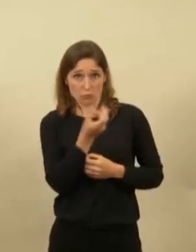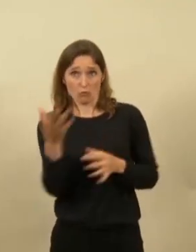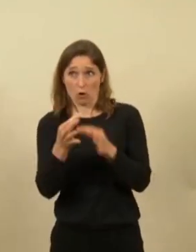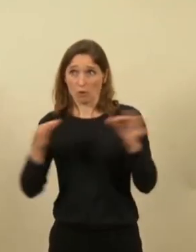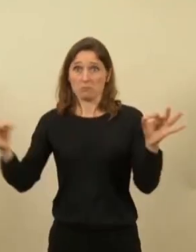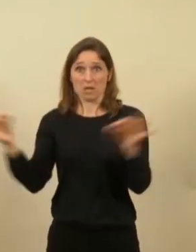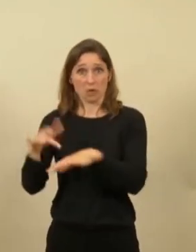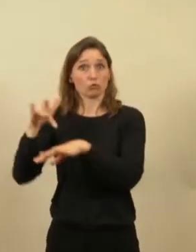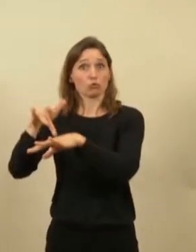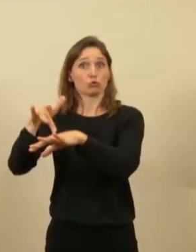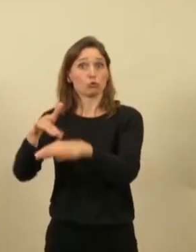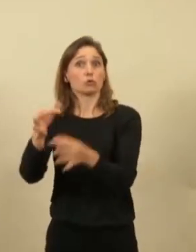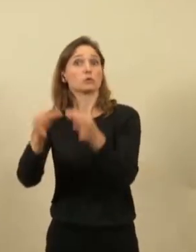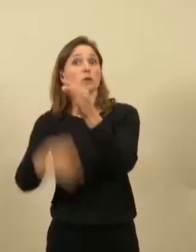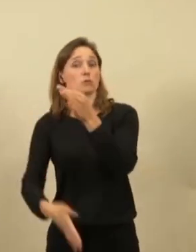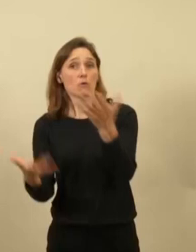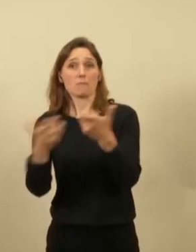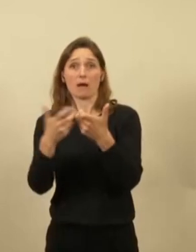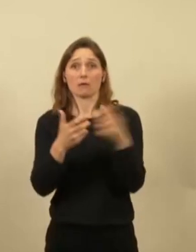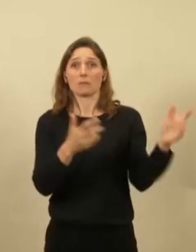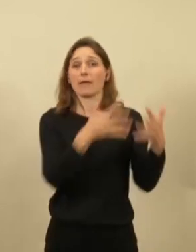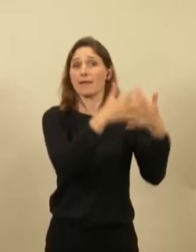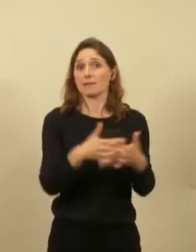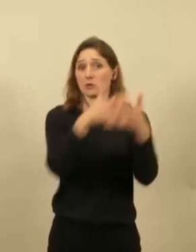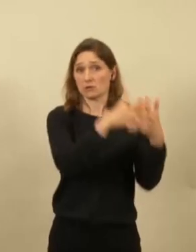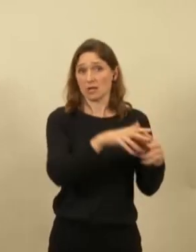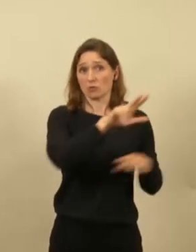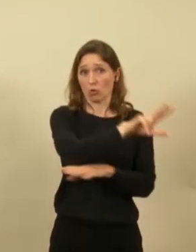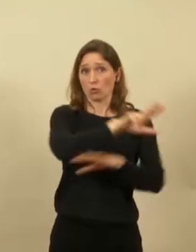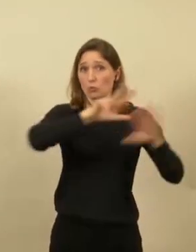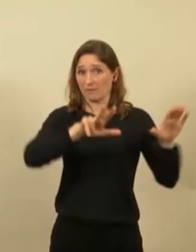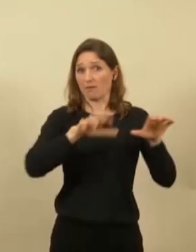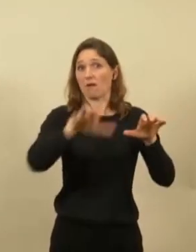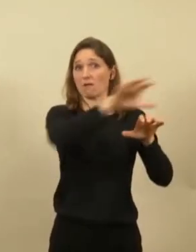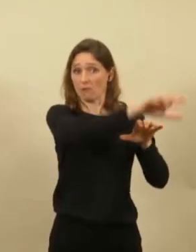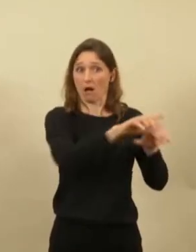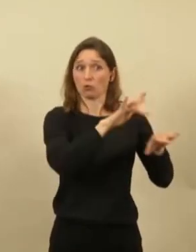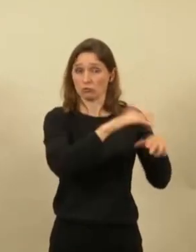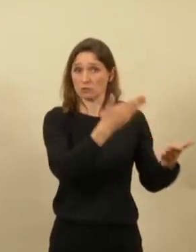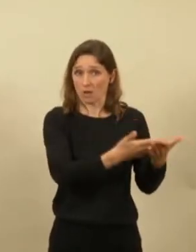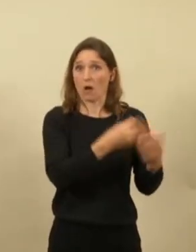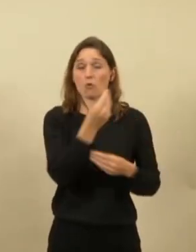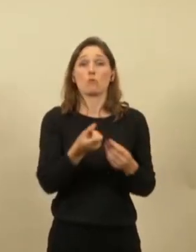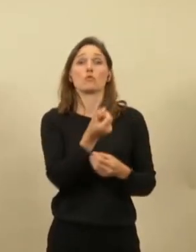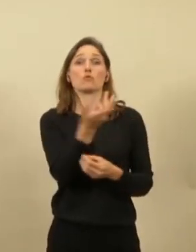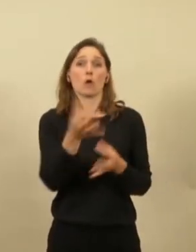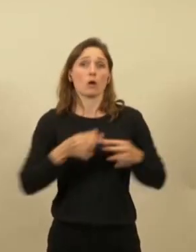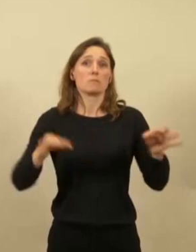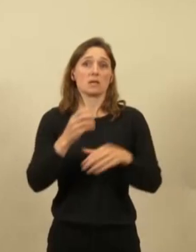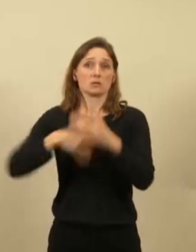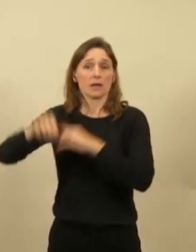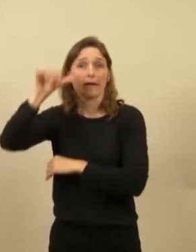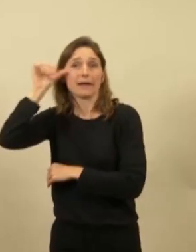pas des moindres notamment dans 38 états fédérés des États-Unis dans plusieurs pays d'Europe dans plusieurs pays du continent asiatique dans plusieurs pays du continent